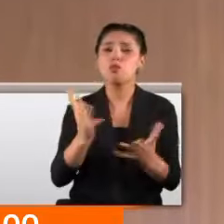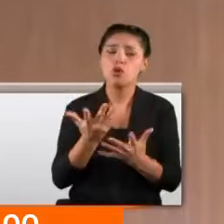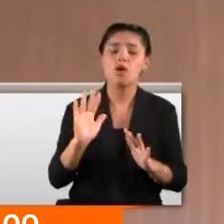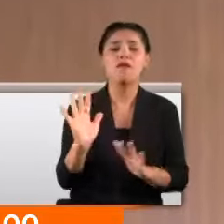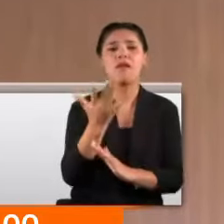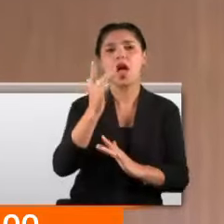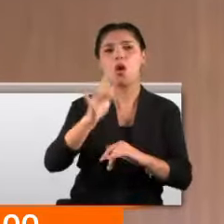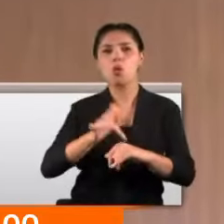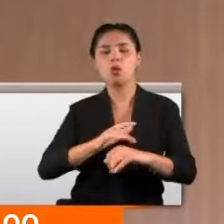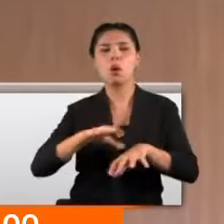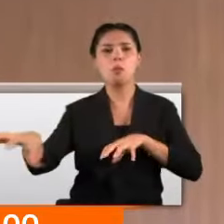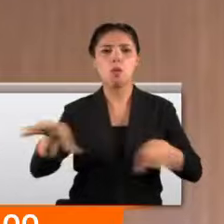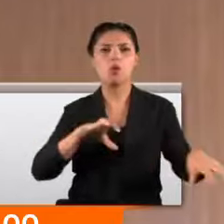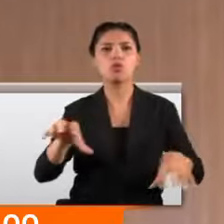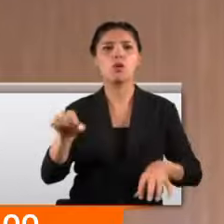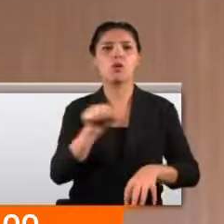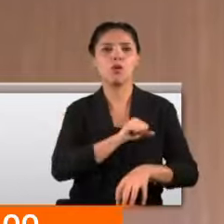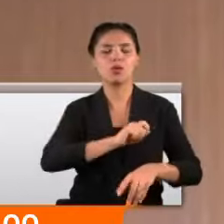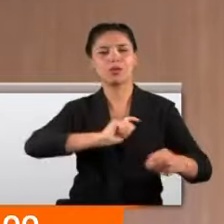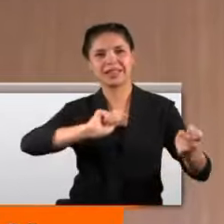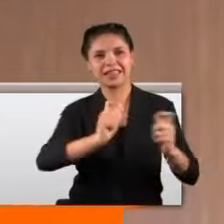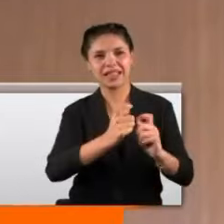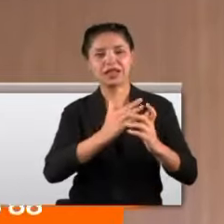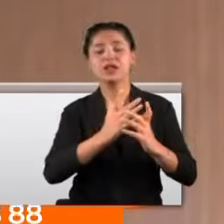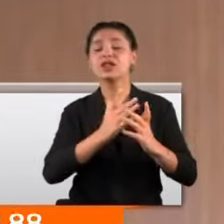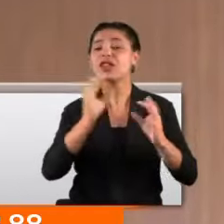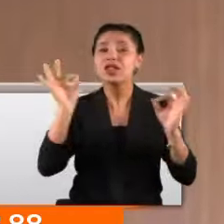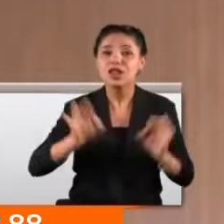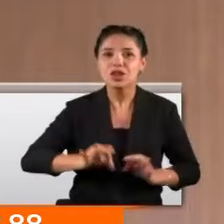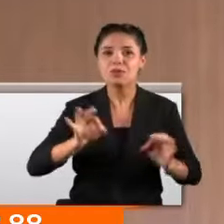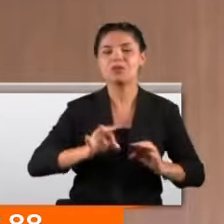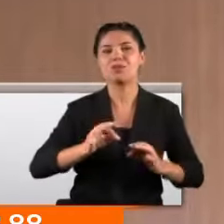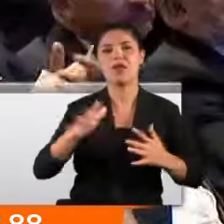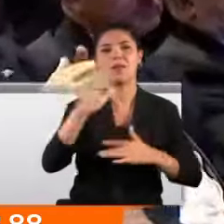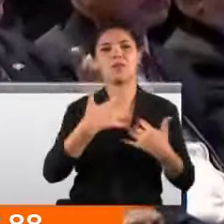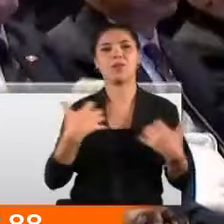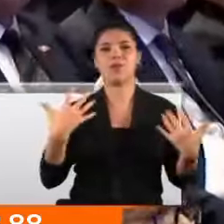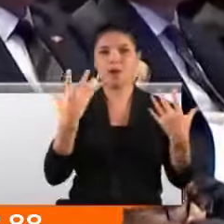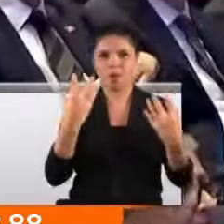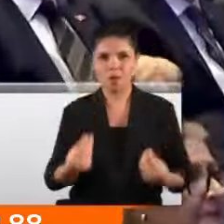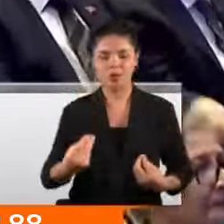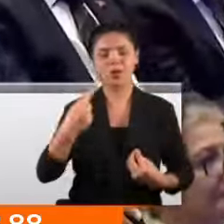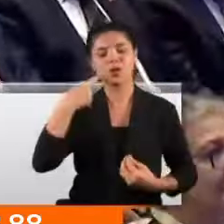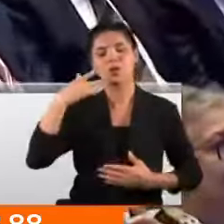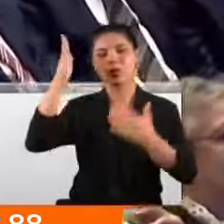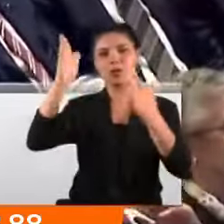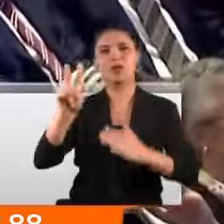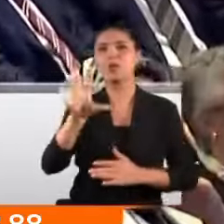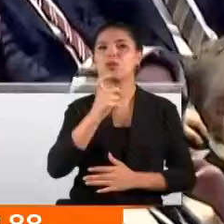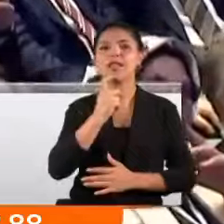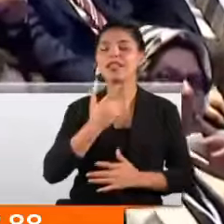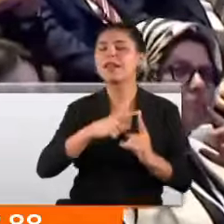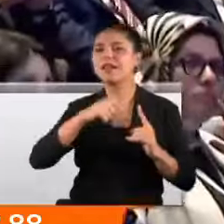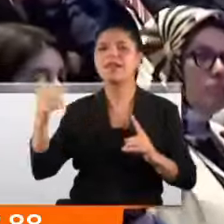ülke bölünecek korkusu yerini büyük oranda özgüvene bıraktı. Erdoğan 23 yıldır ne